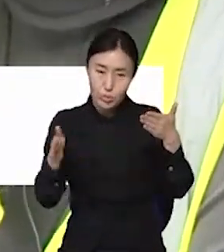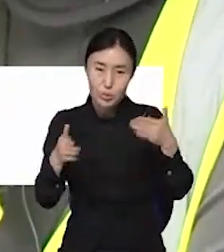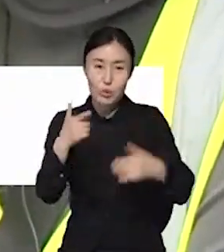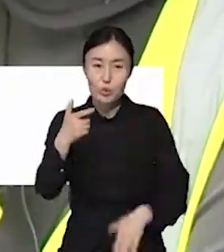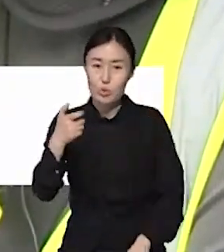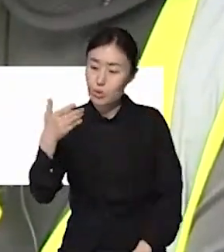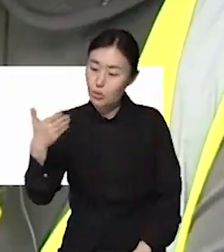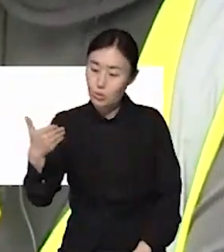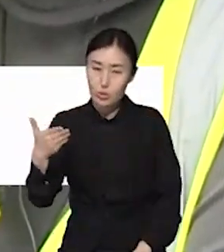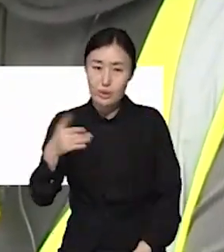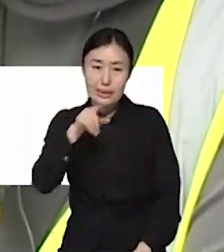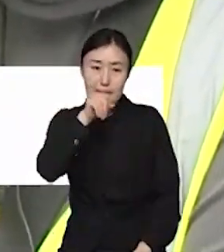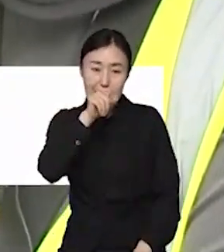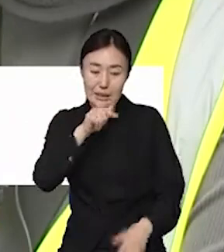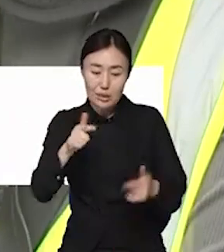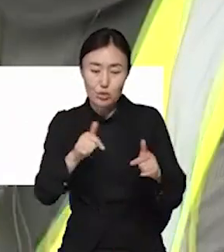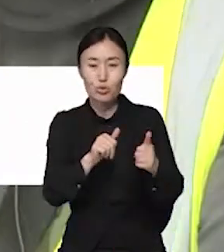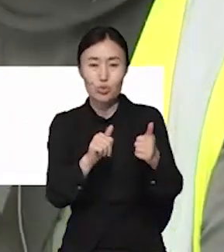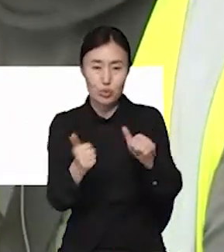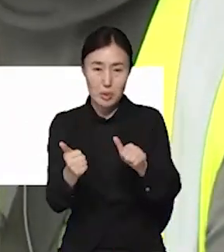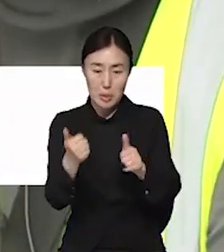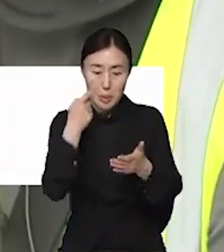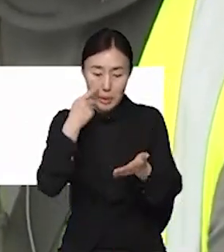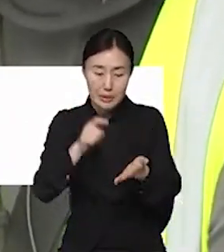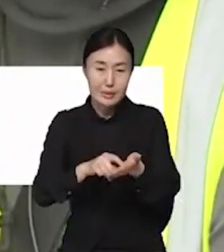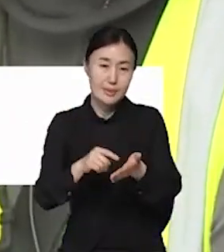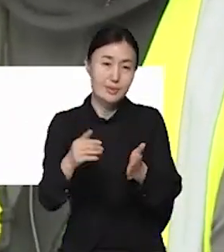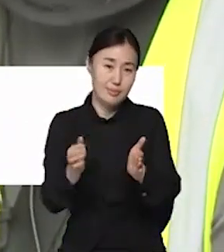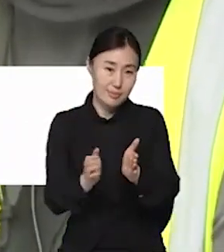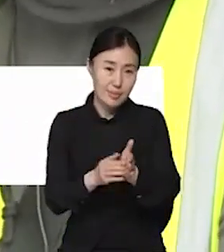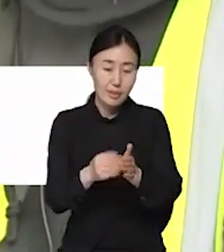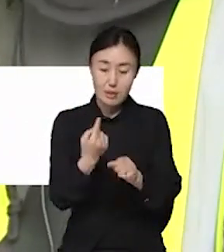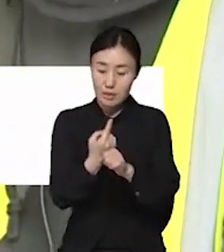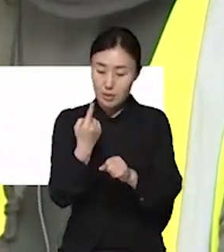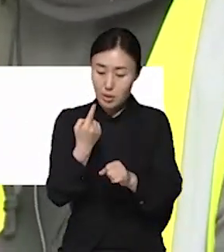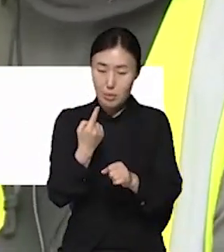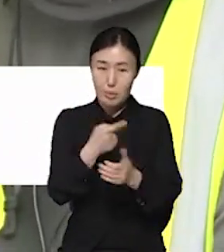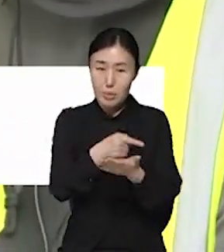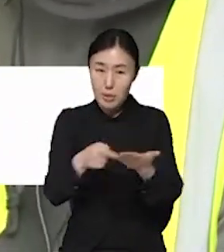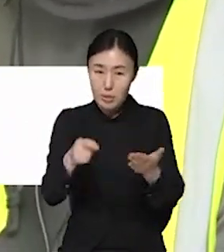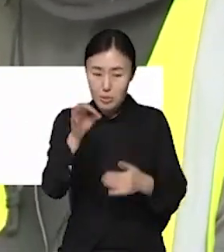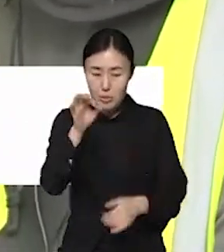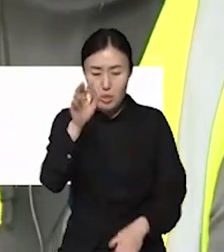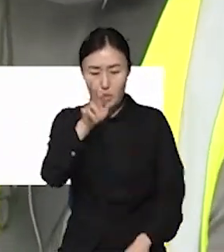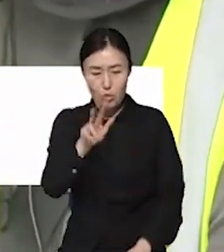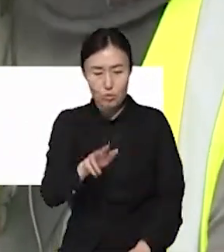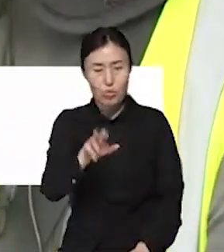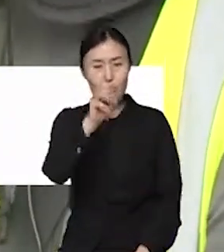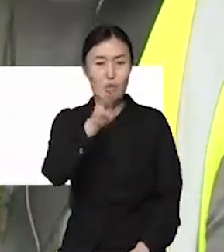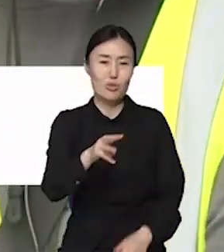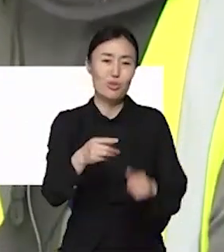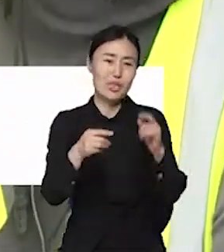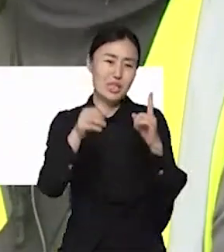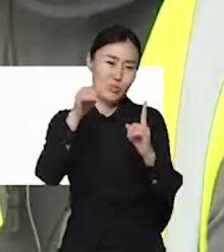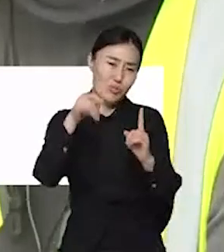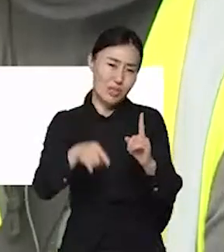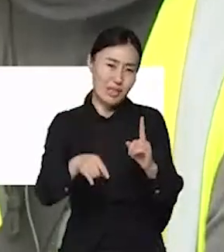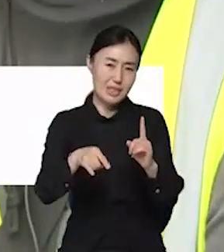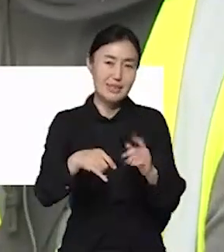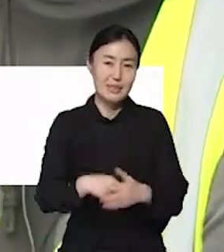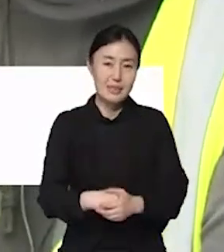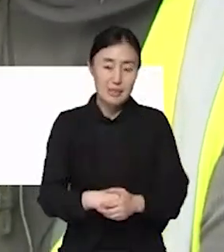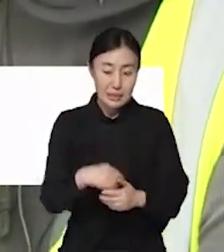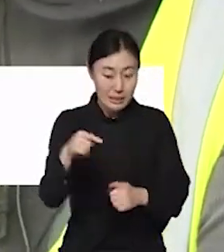69명이 이제 사망한 것으로 집계가 되었는데 작년 피해량으로 따지면 전국적에서 광주가 1위를 차지를